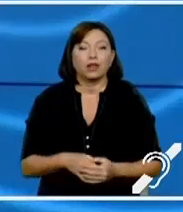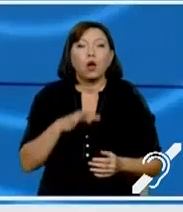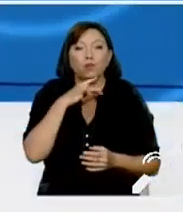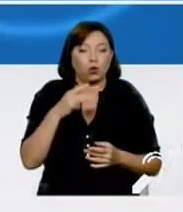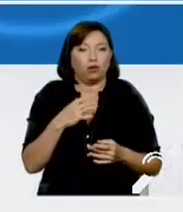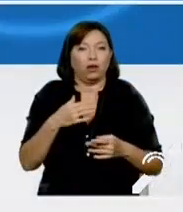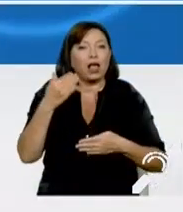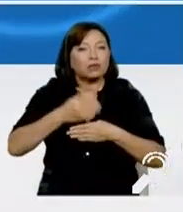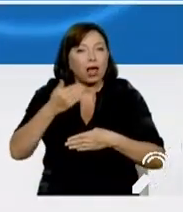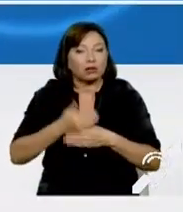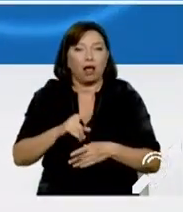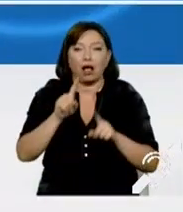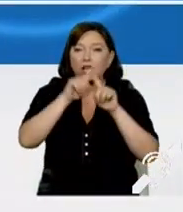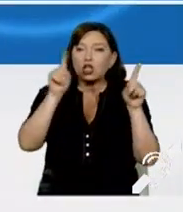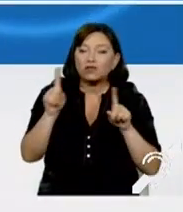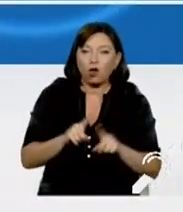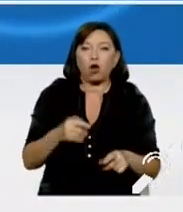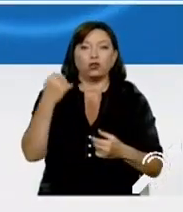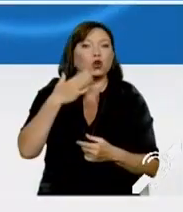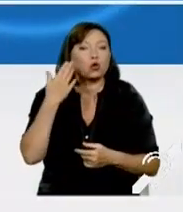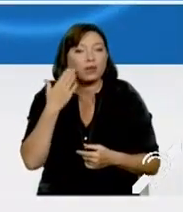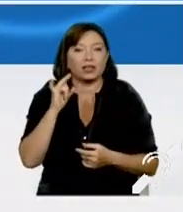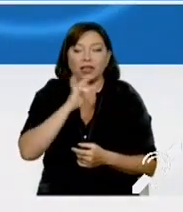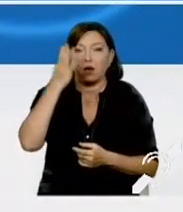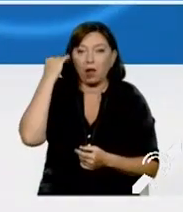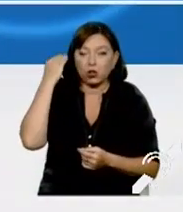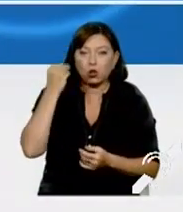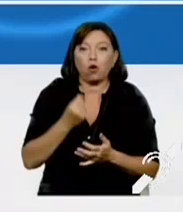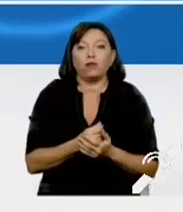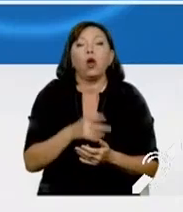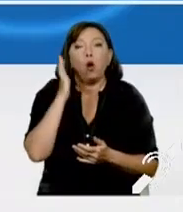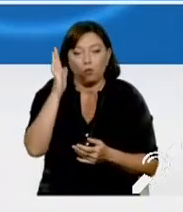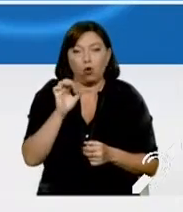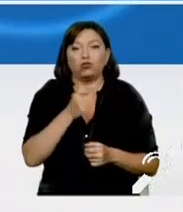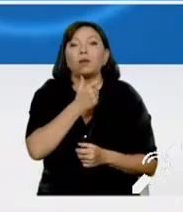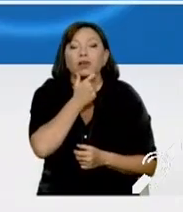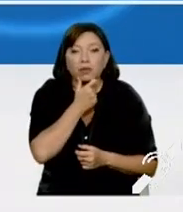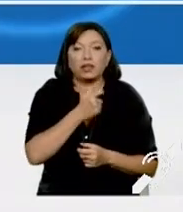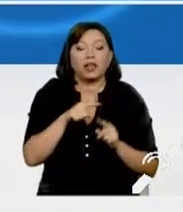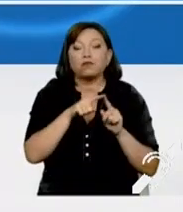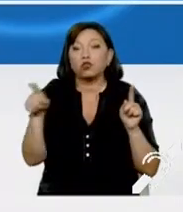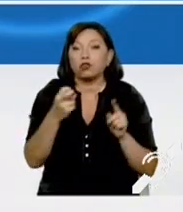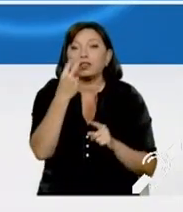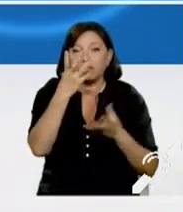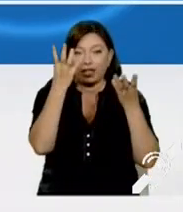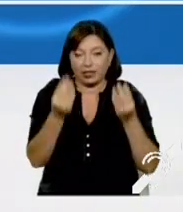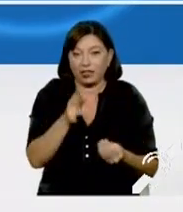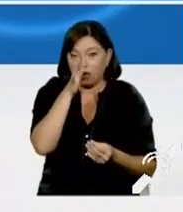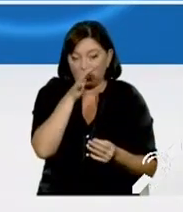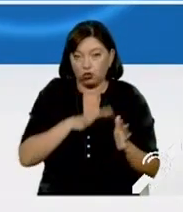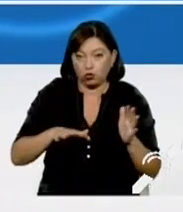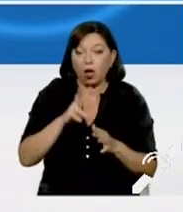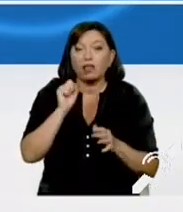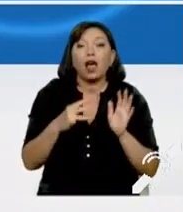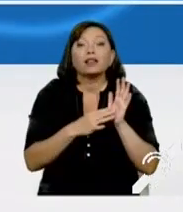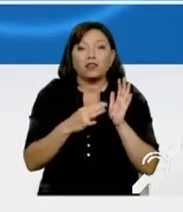Zeci de spectacole și nume de referință ale scenei românești de pe ambele maluri ale Prutului vor putea fi urmărite timp de 12 zile la Chișinău la